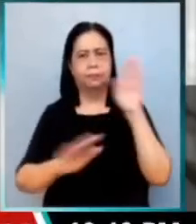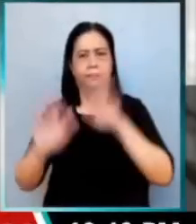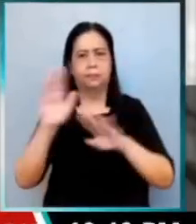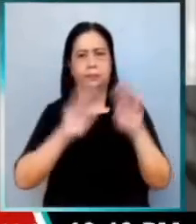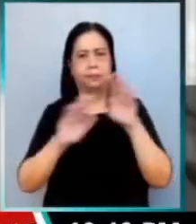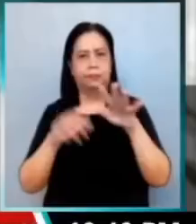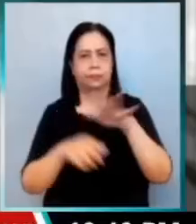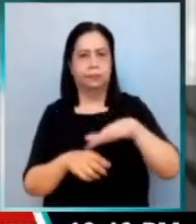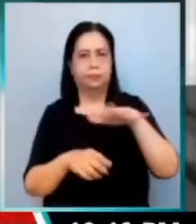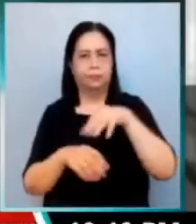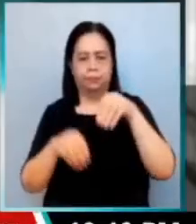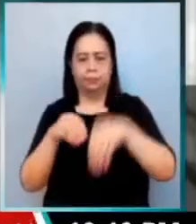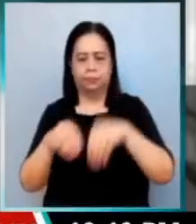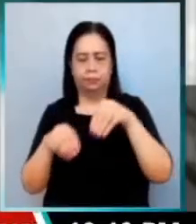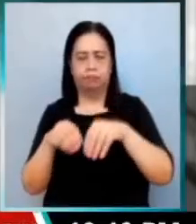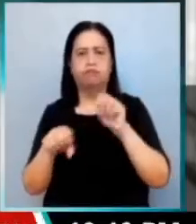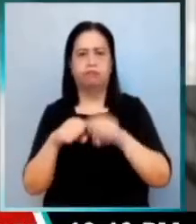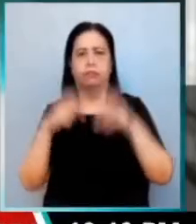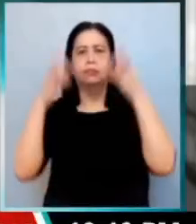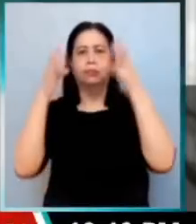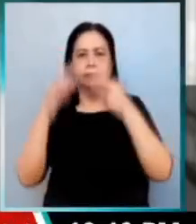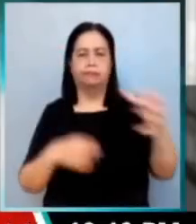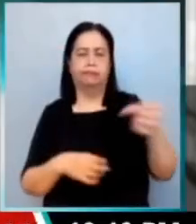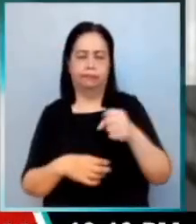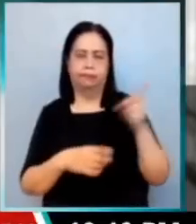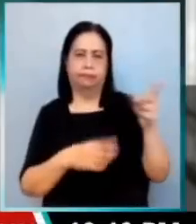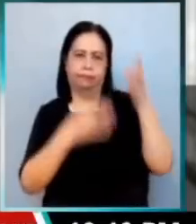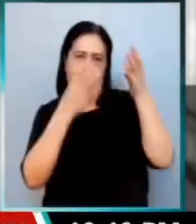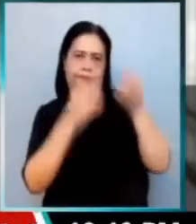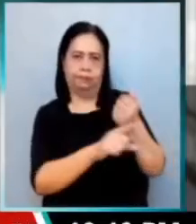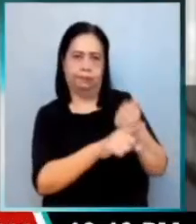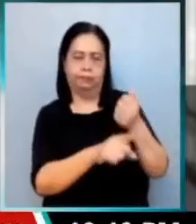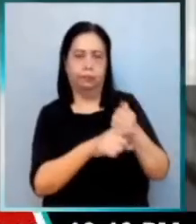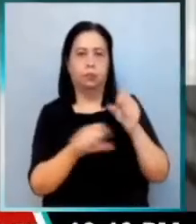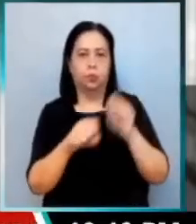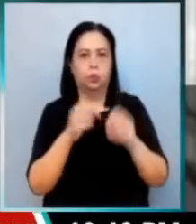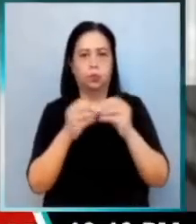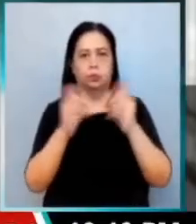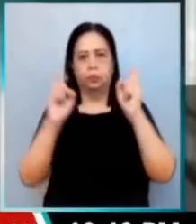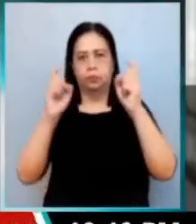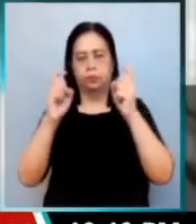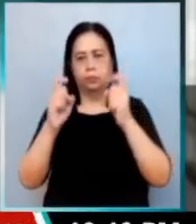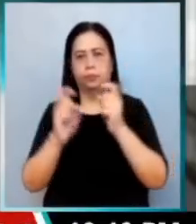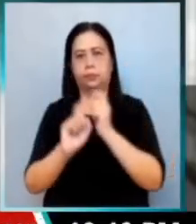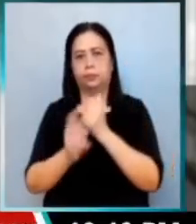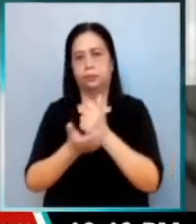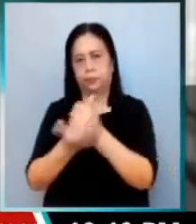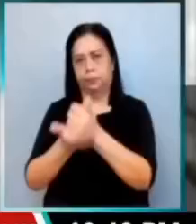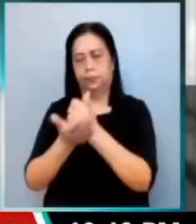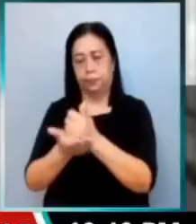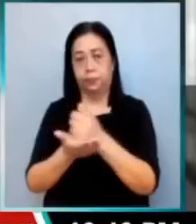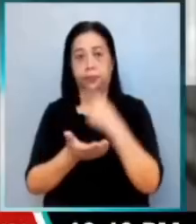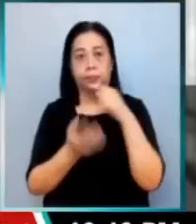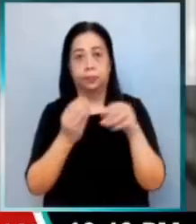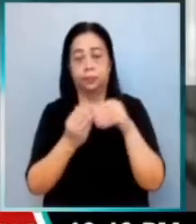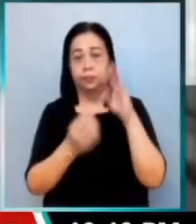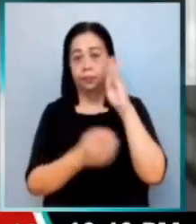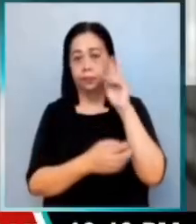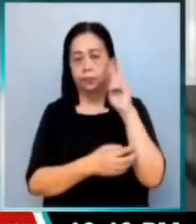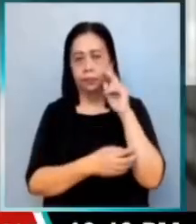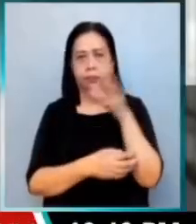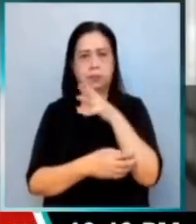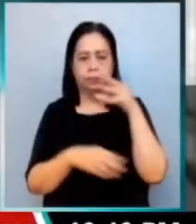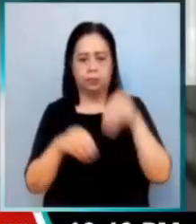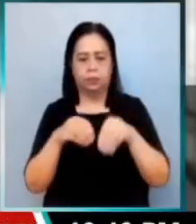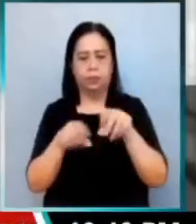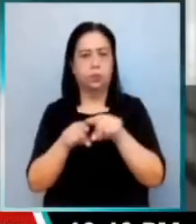Kaya nagdesisyon siyang pamunuan ang kagawaran para mas mapabilis daw ang pagtugon dito. Dagdag pa niya, ang agrikultura rin daw